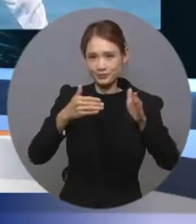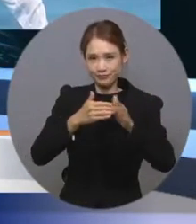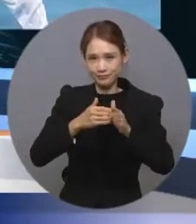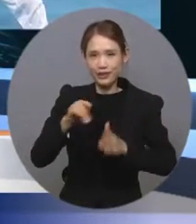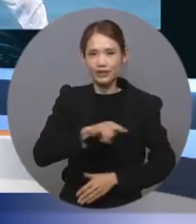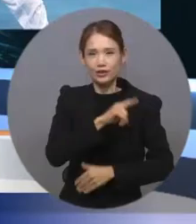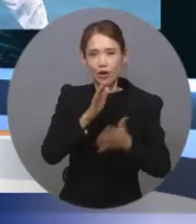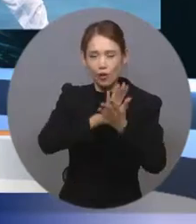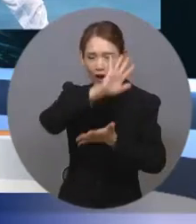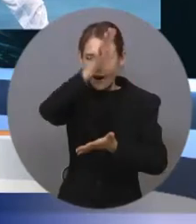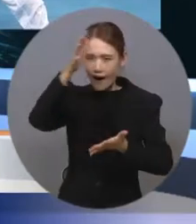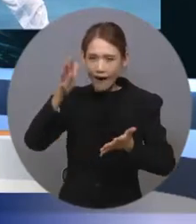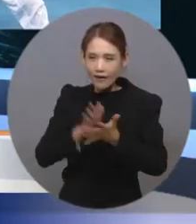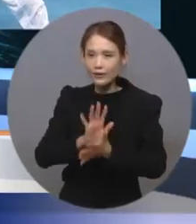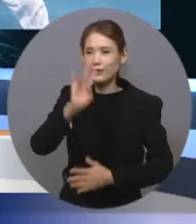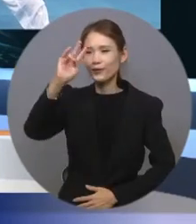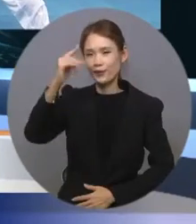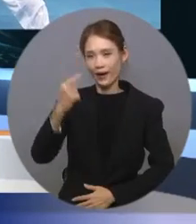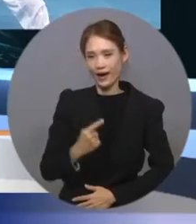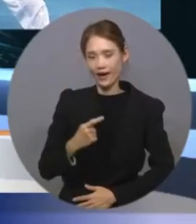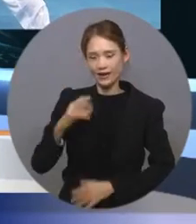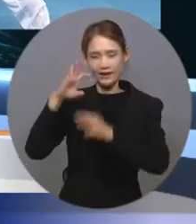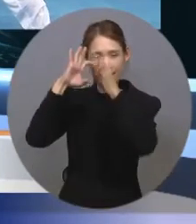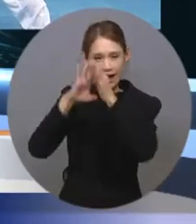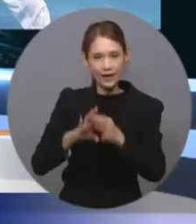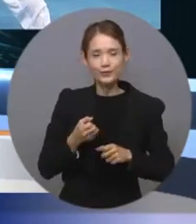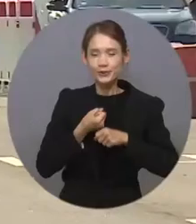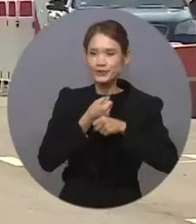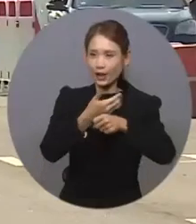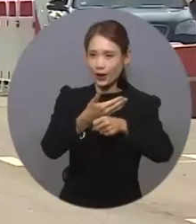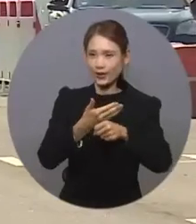이들의 화려한 귀환을 계속해서 전해드립니다